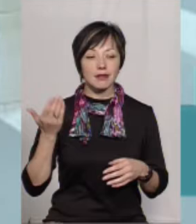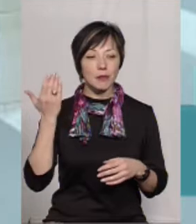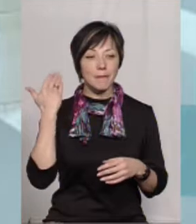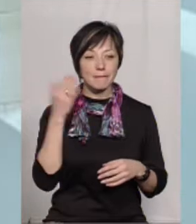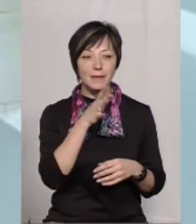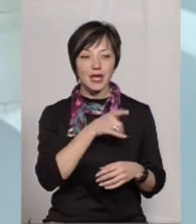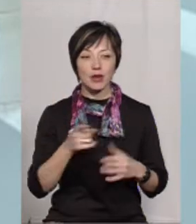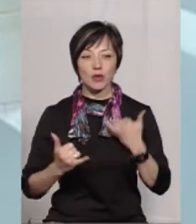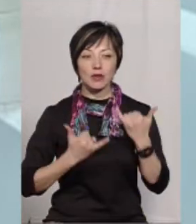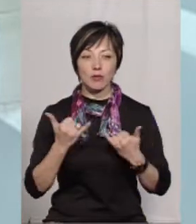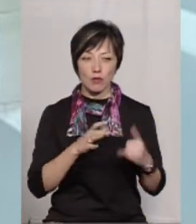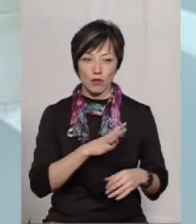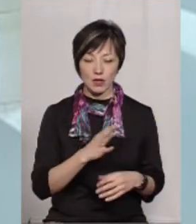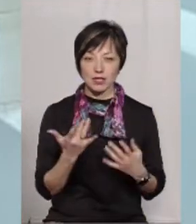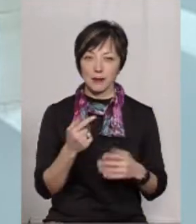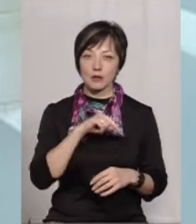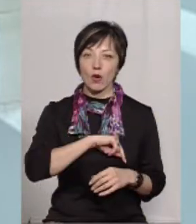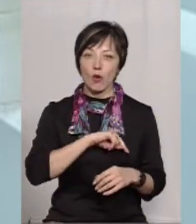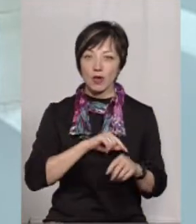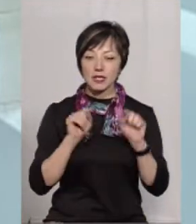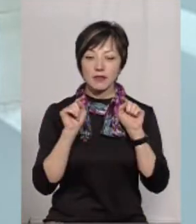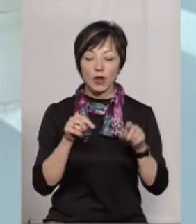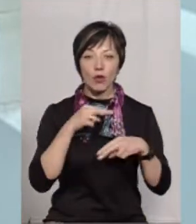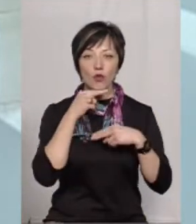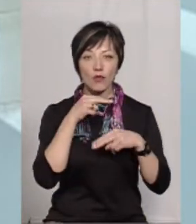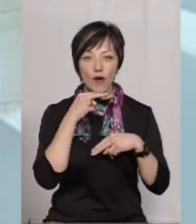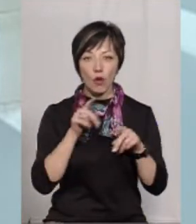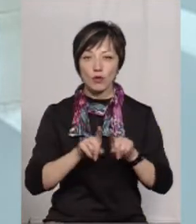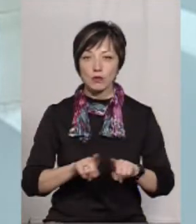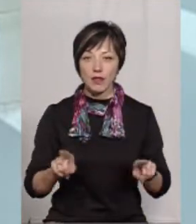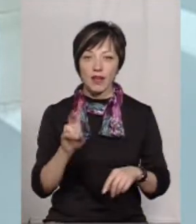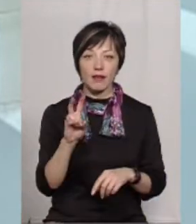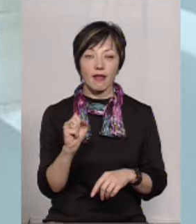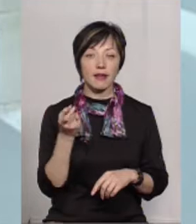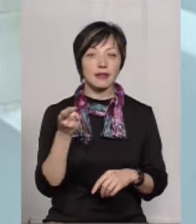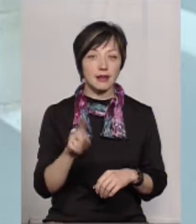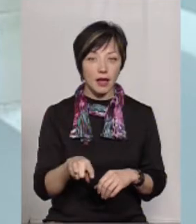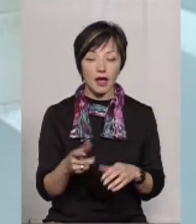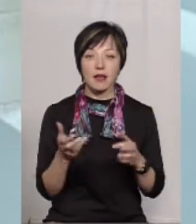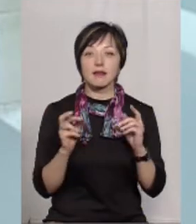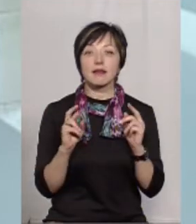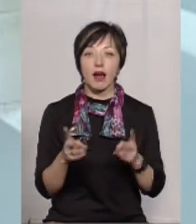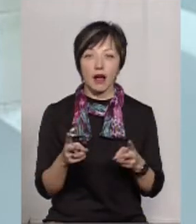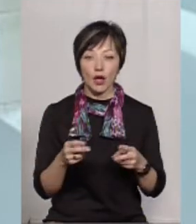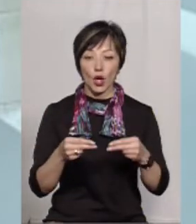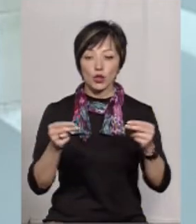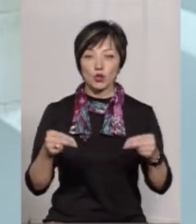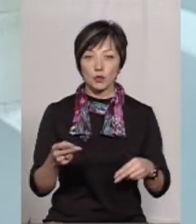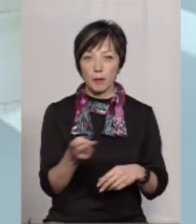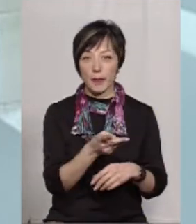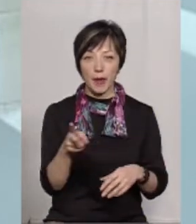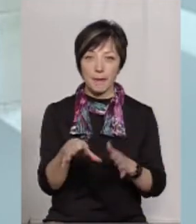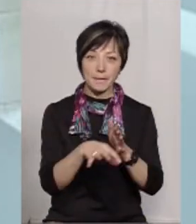шлюбного періоду. Психологи звертають особливу увагу на те, яким чином шлюбні